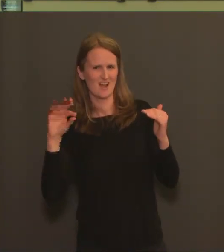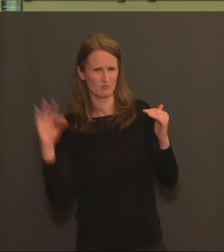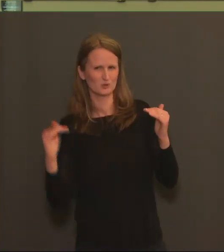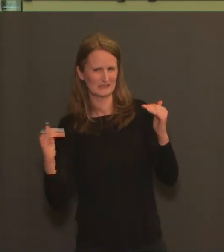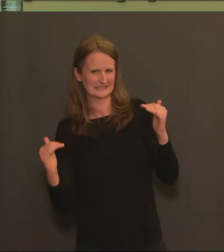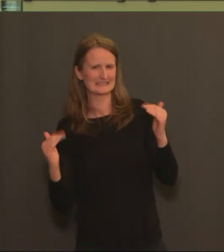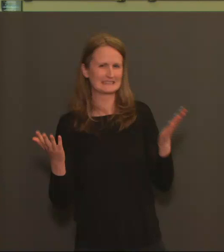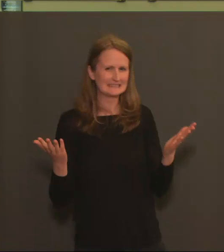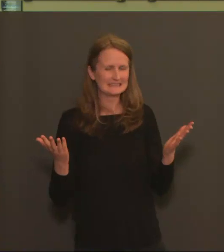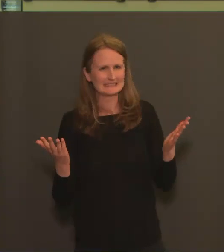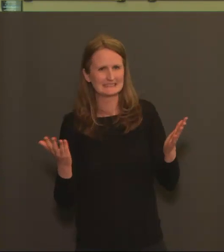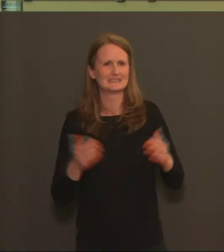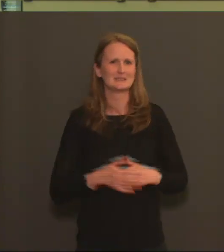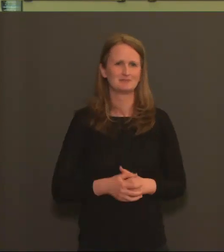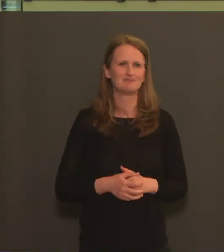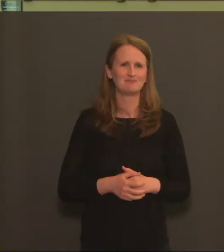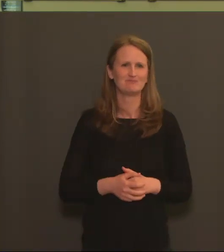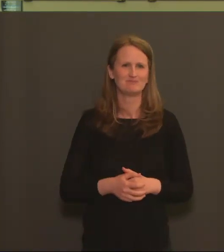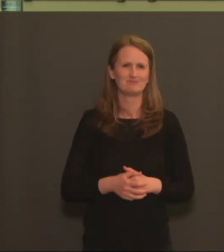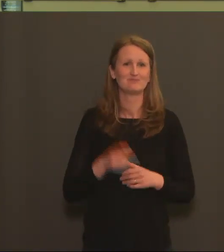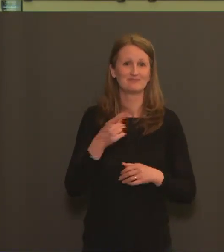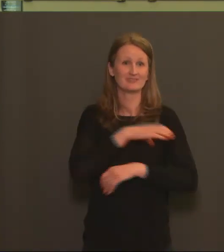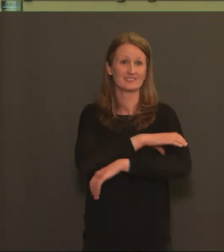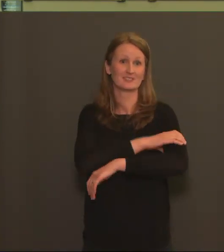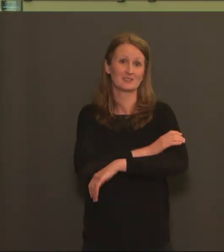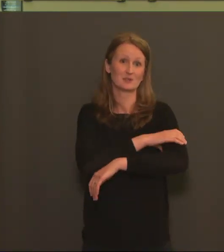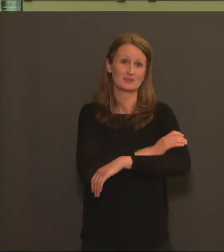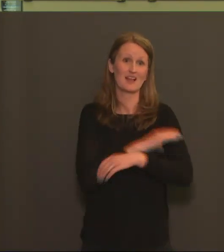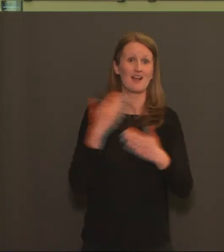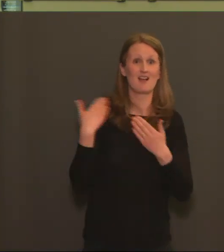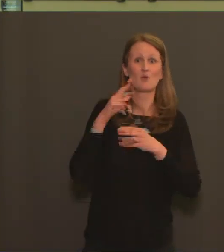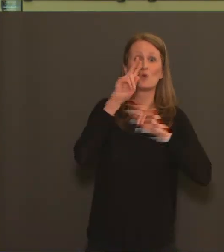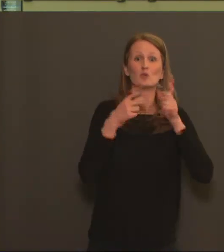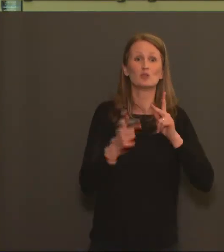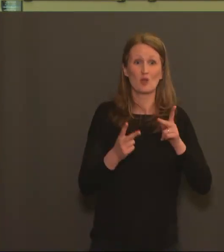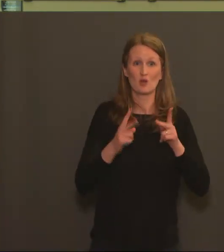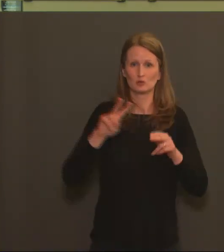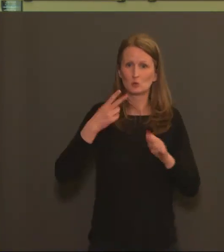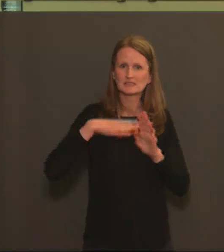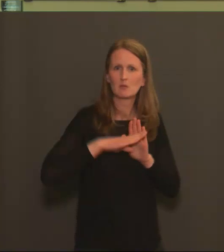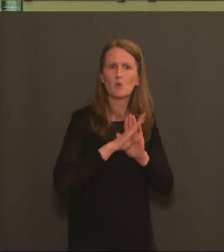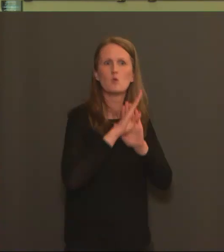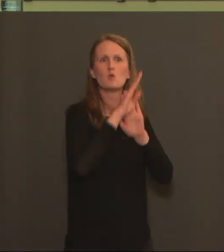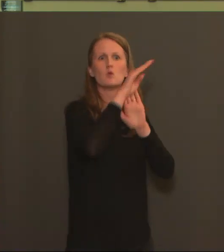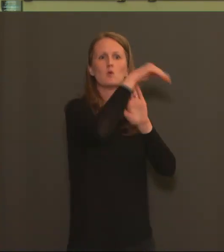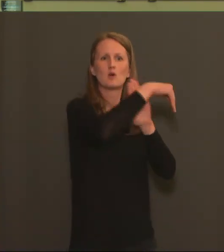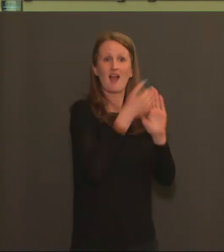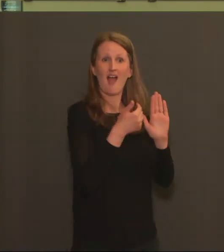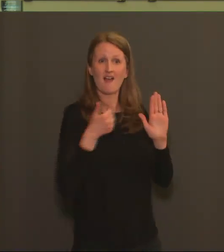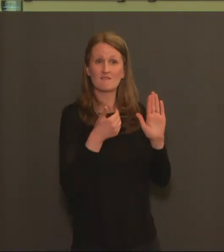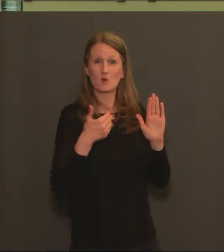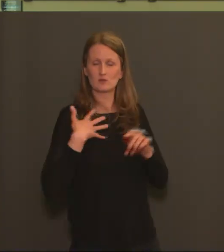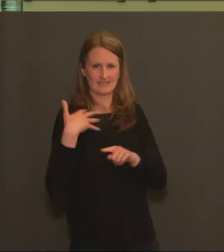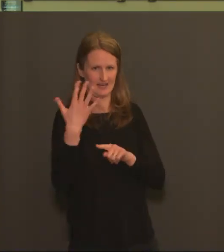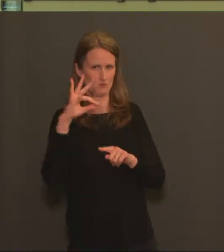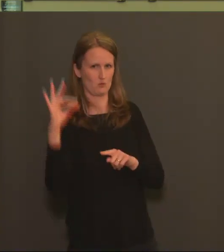fermenter les choses, si on peut dire, de la deuxième vague, le télétravail était redescendu à 15%. Alors, il